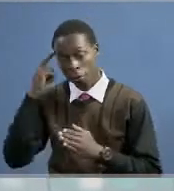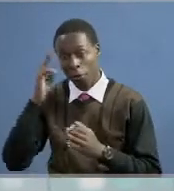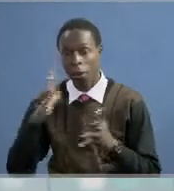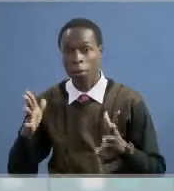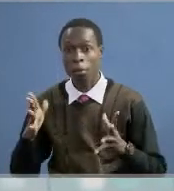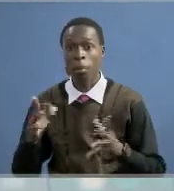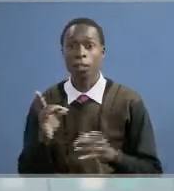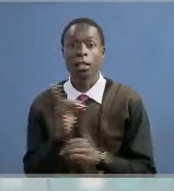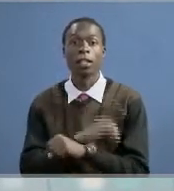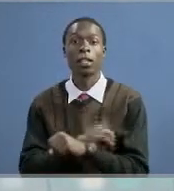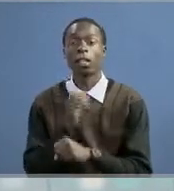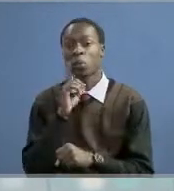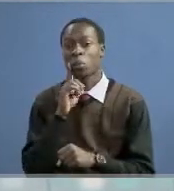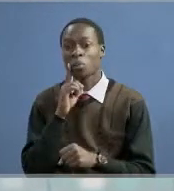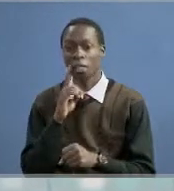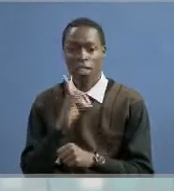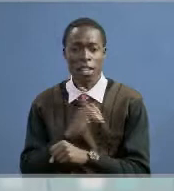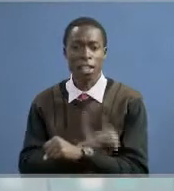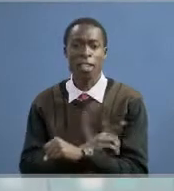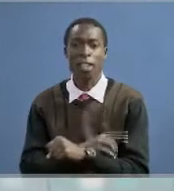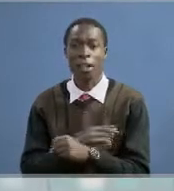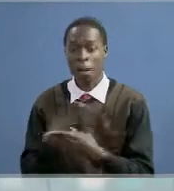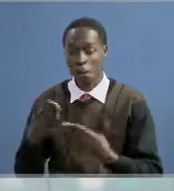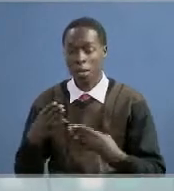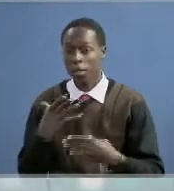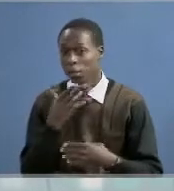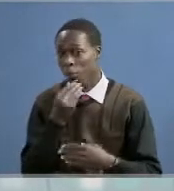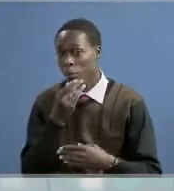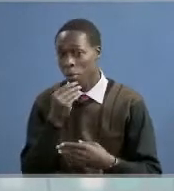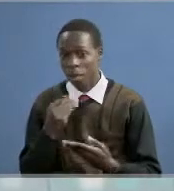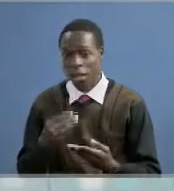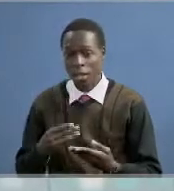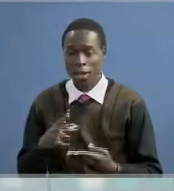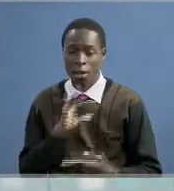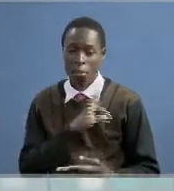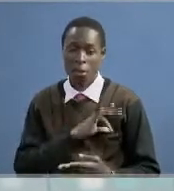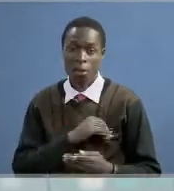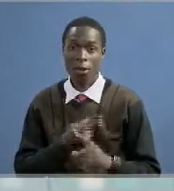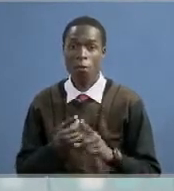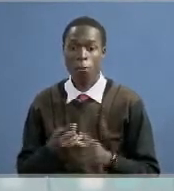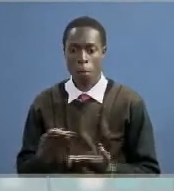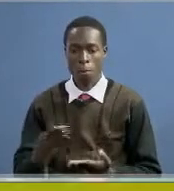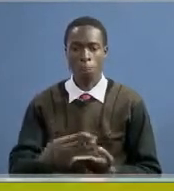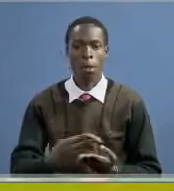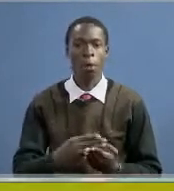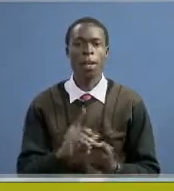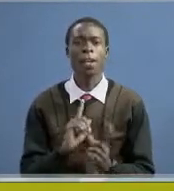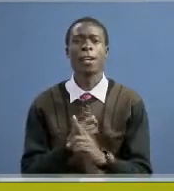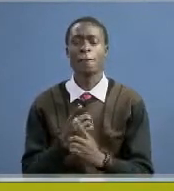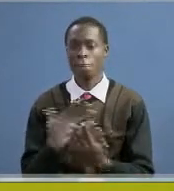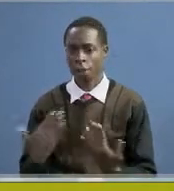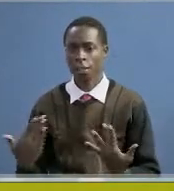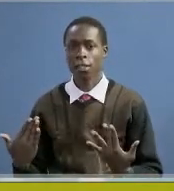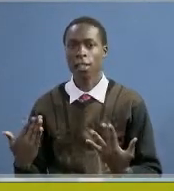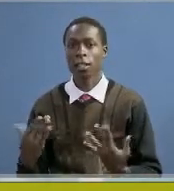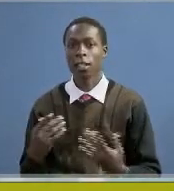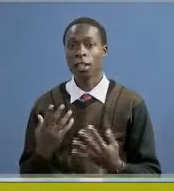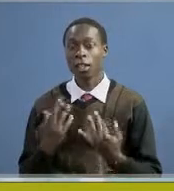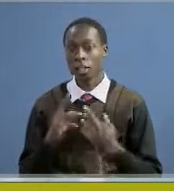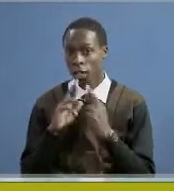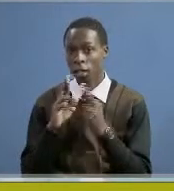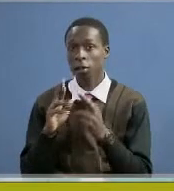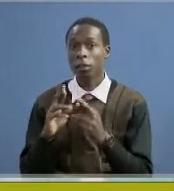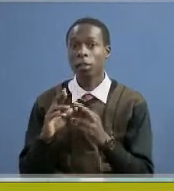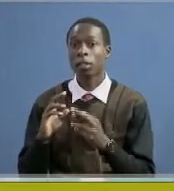ya hapo kesho. Ni siku ambayo wanabiashara wanatarajia kunufaika pakubwa kutokana na ununuzi wa bidhaa tofauti. Na kama mwanahabari wetu